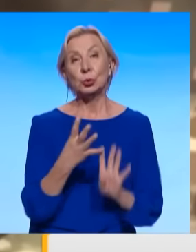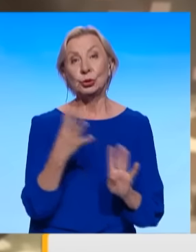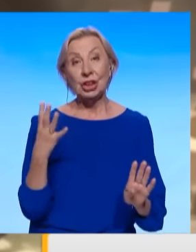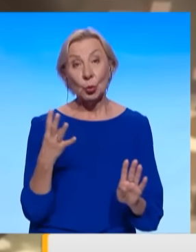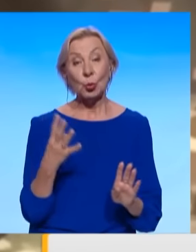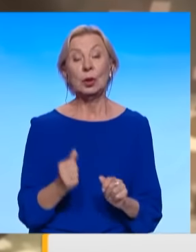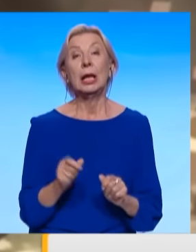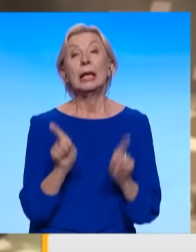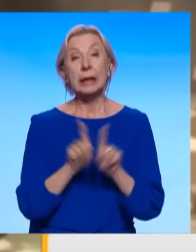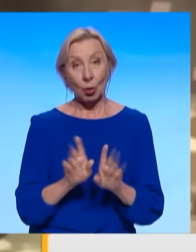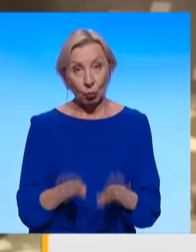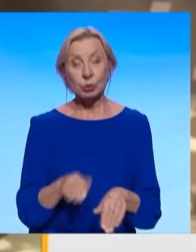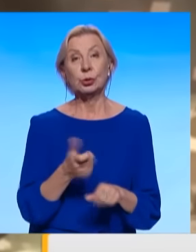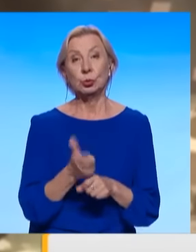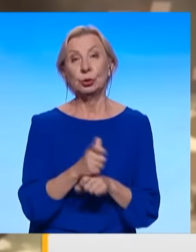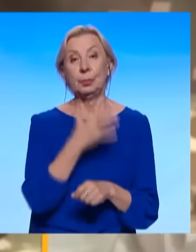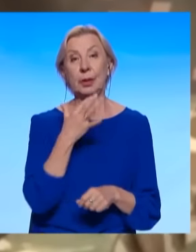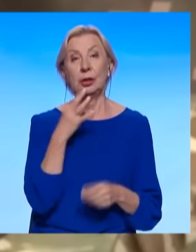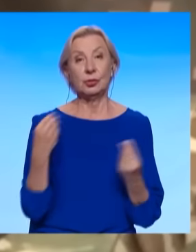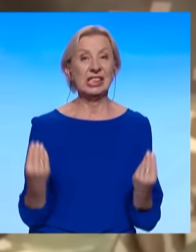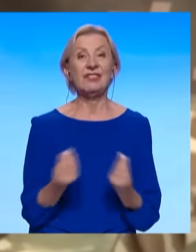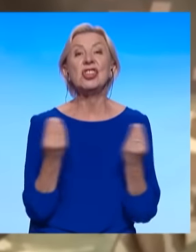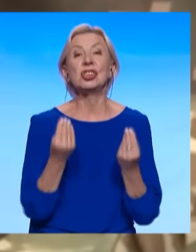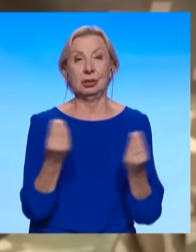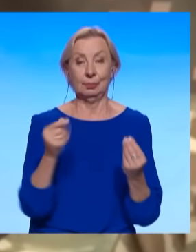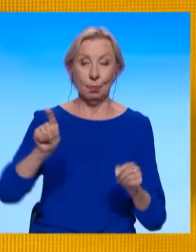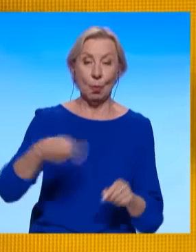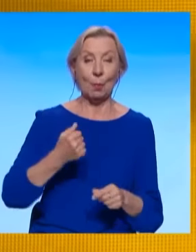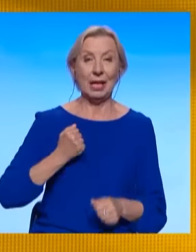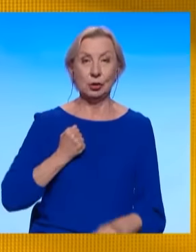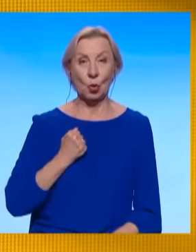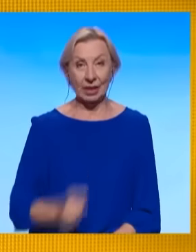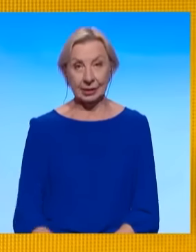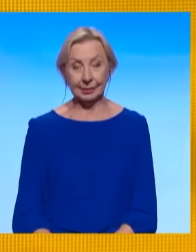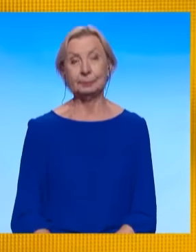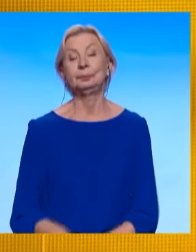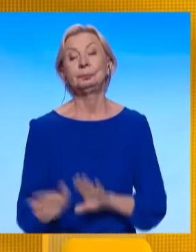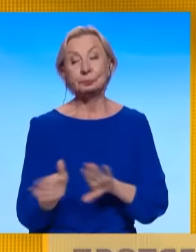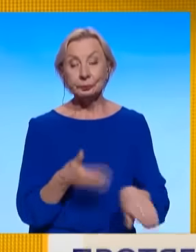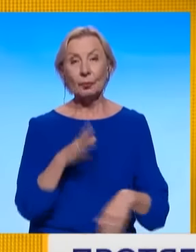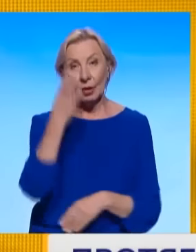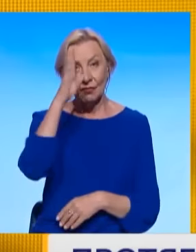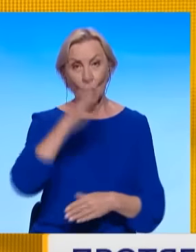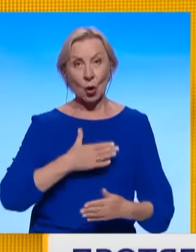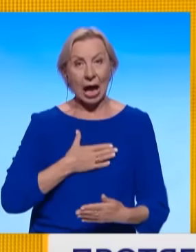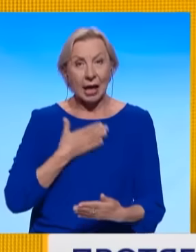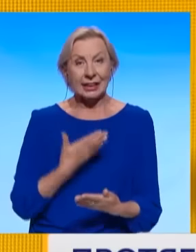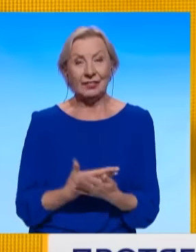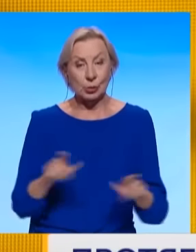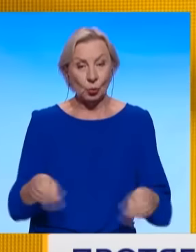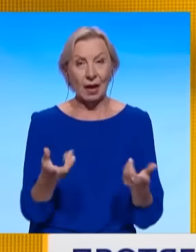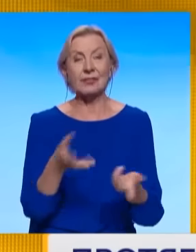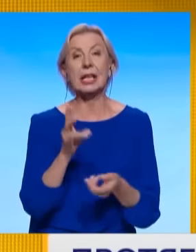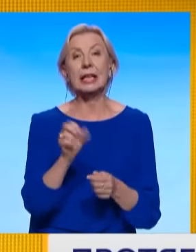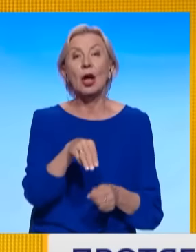чергу Ну також дуже багато свіжемобілізованих активізувався ворог і на турецькому напрямку